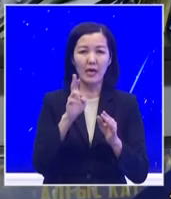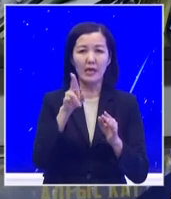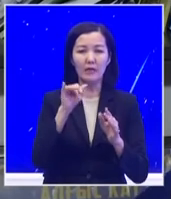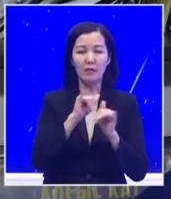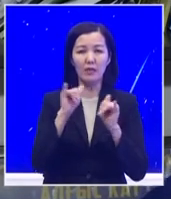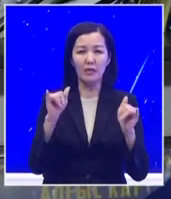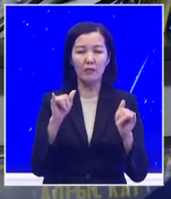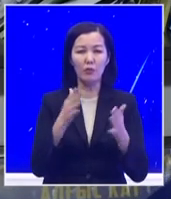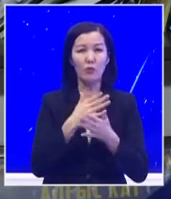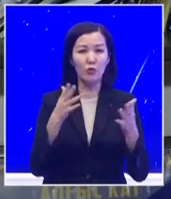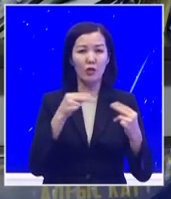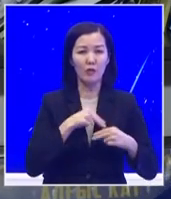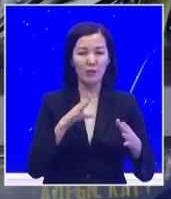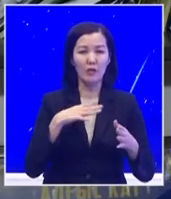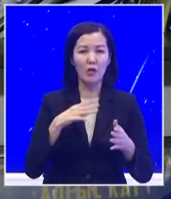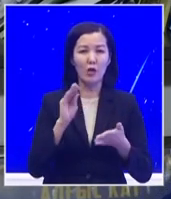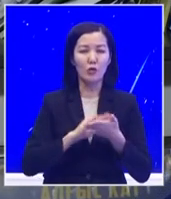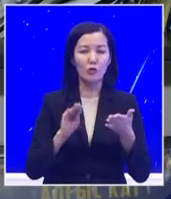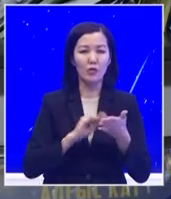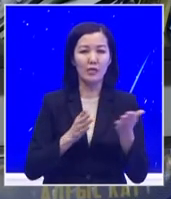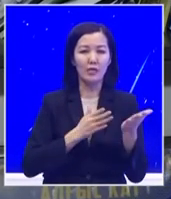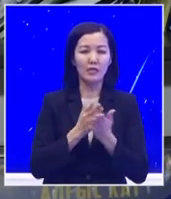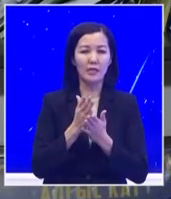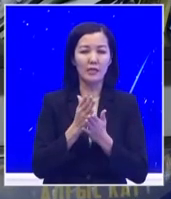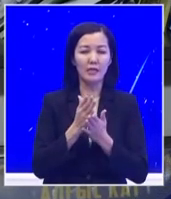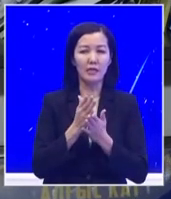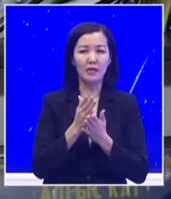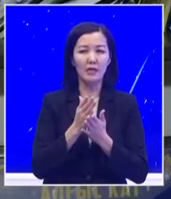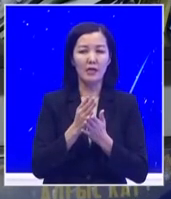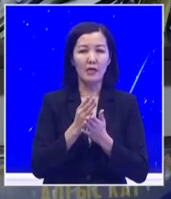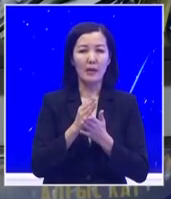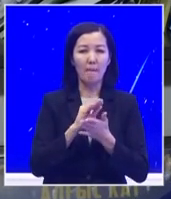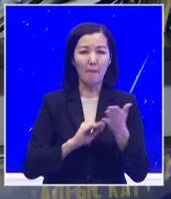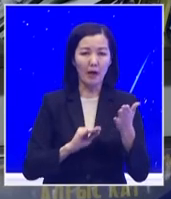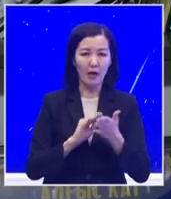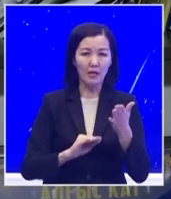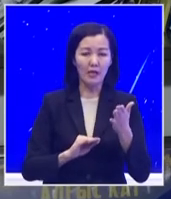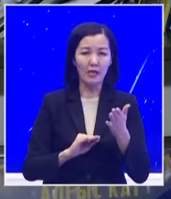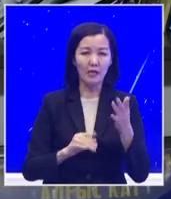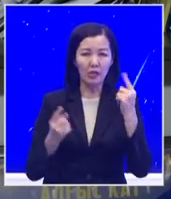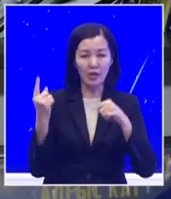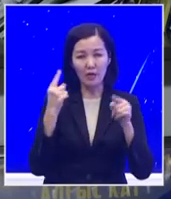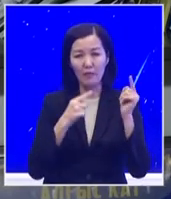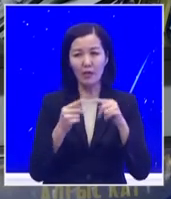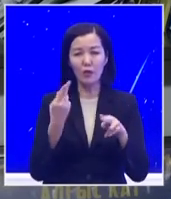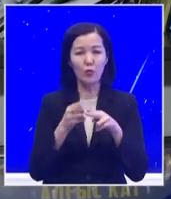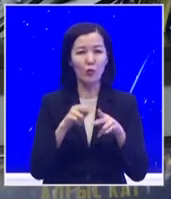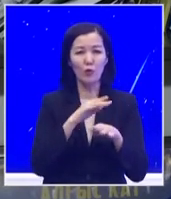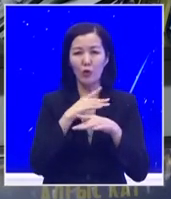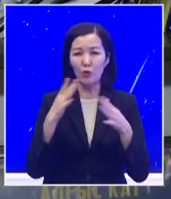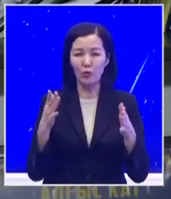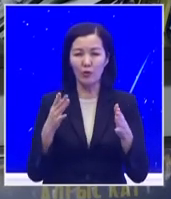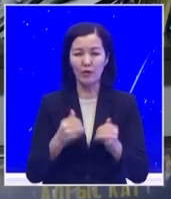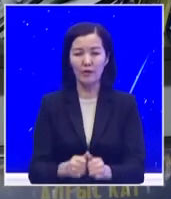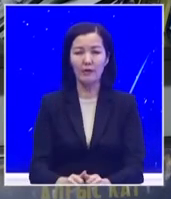үлкен еңбектер атқарды. Мысалы жаңағы журналистика саласында, публицистика саласында жазған мақалалары, шығармалары, сыр сұхбаттар